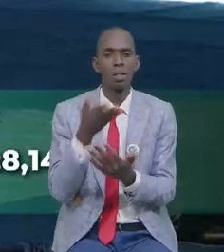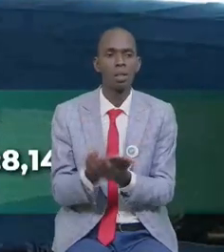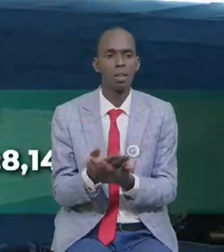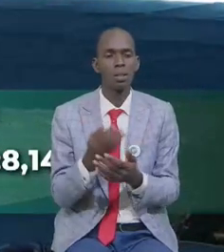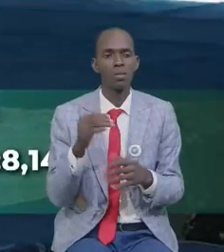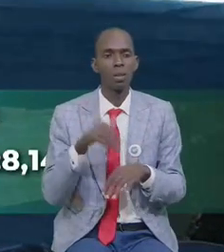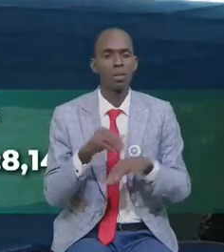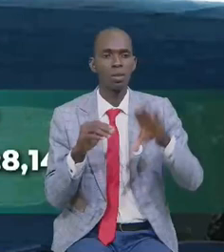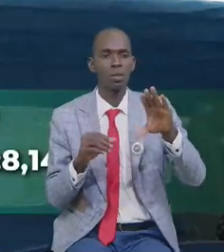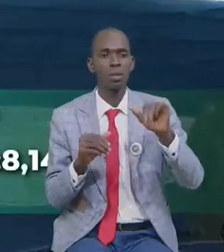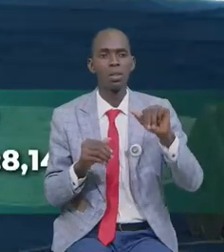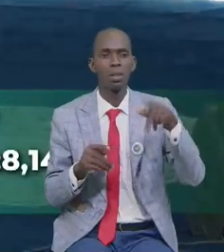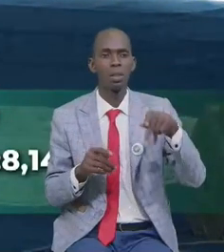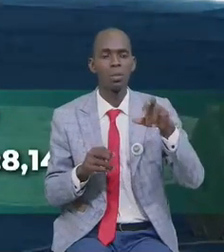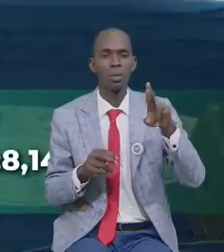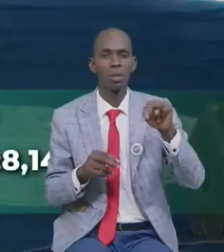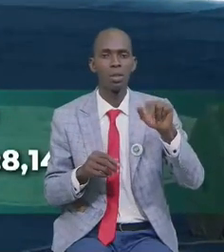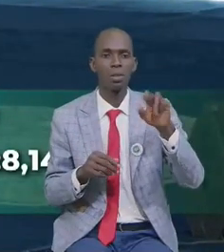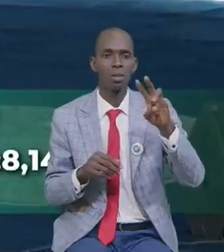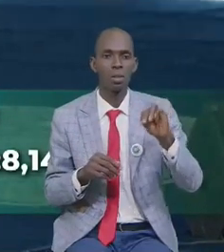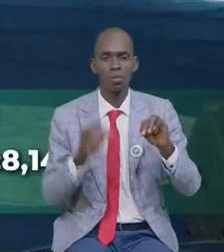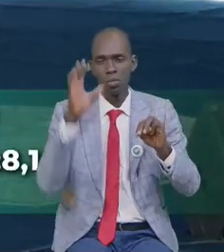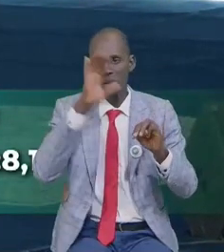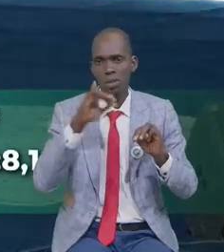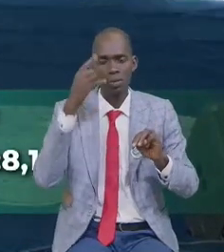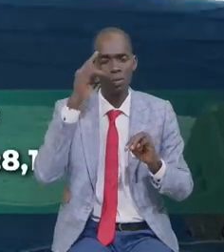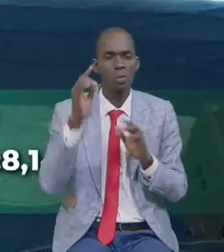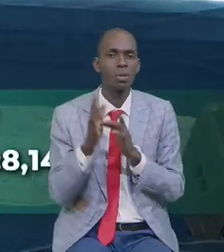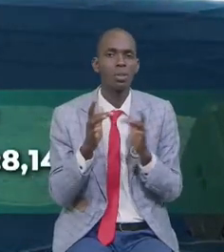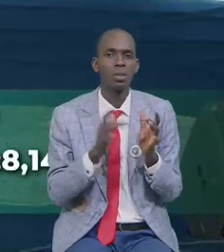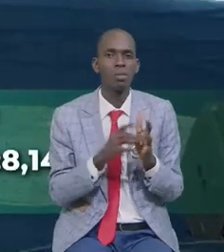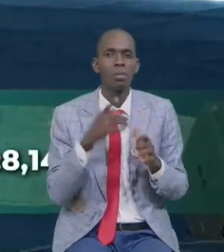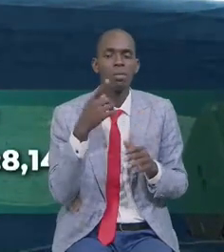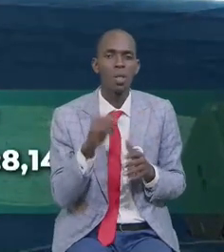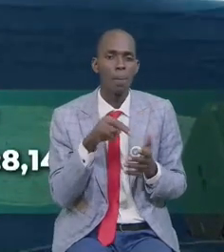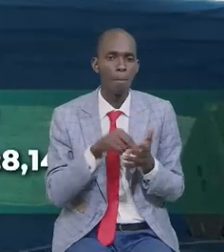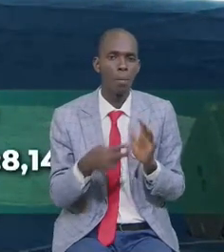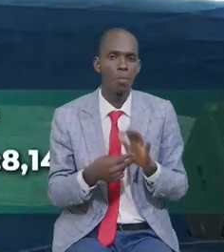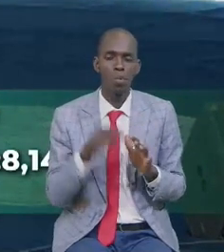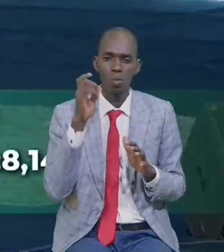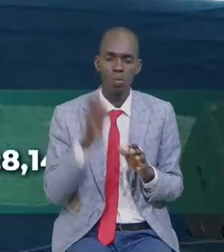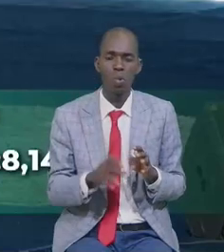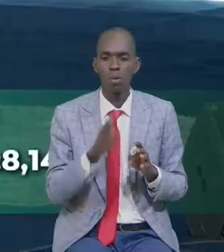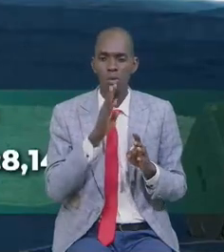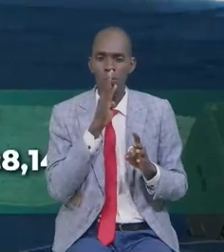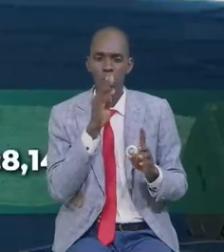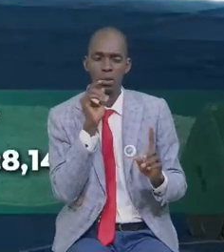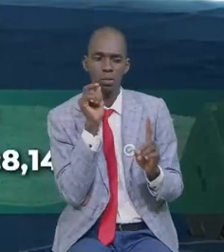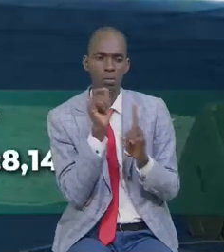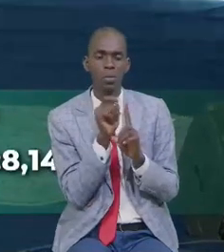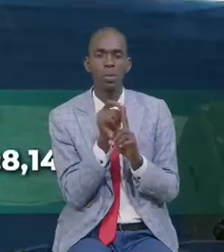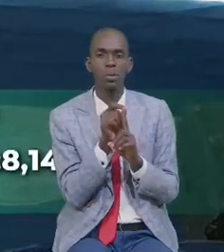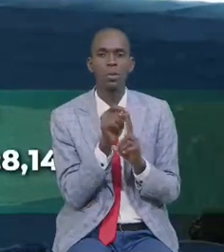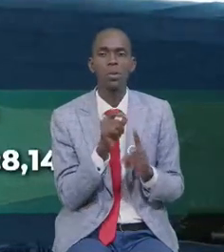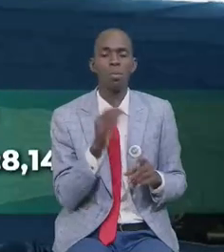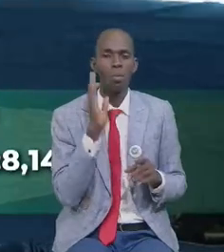ni Jésus ni ses disciples n'étaient là, montèrent eux-mêmes dans ses barques et allèrent à Capernaum à la recherche de Jésus. Leur type